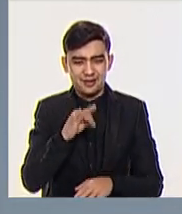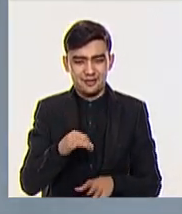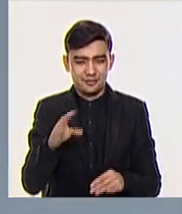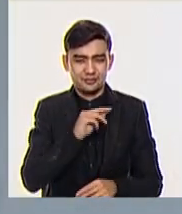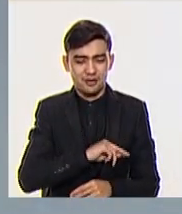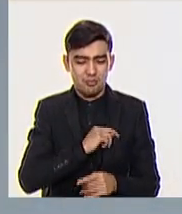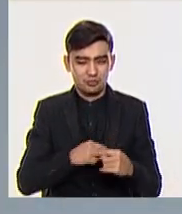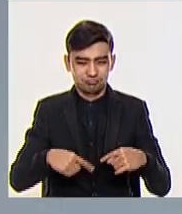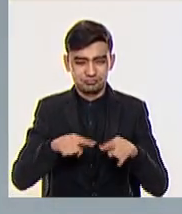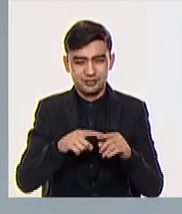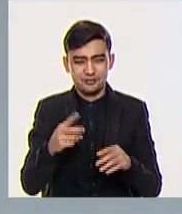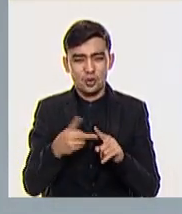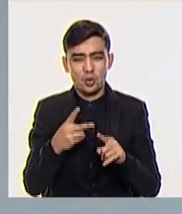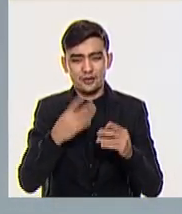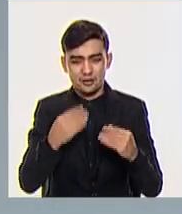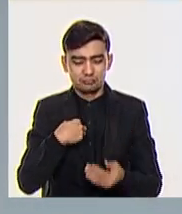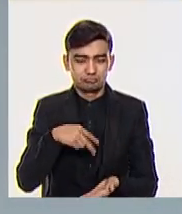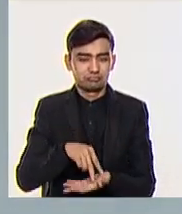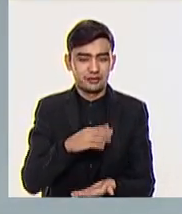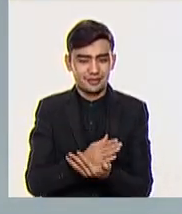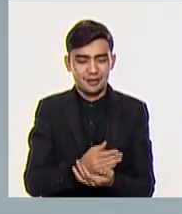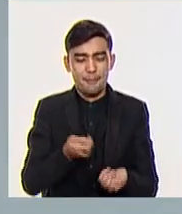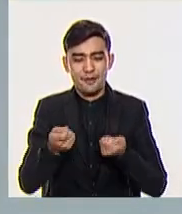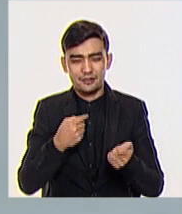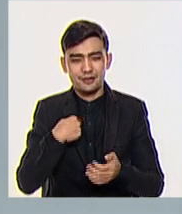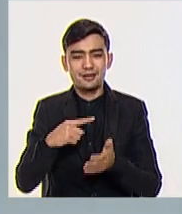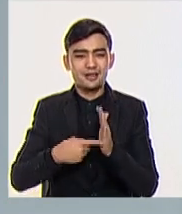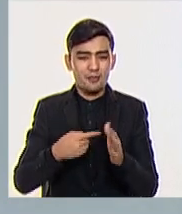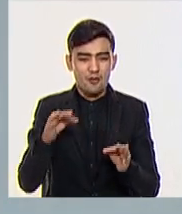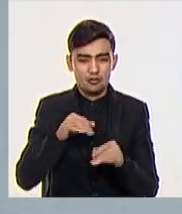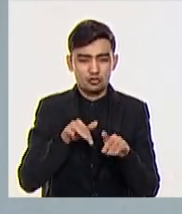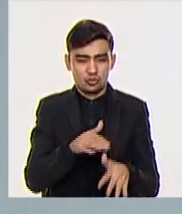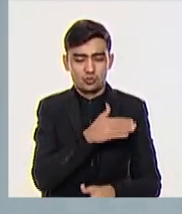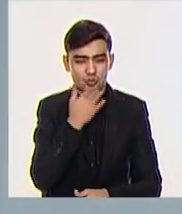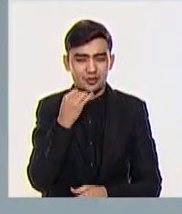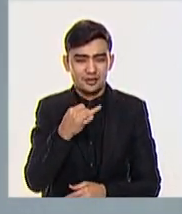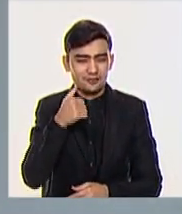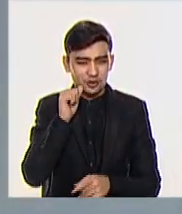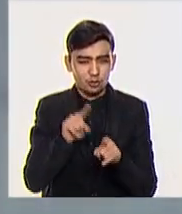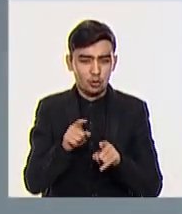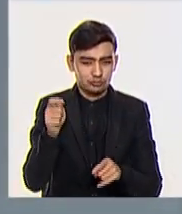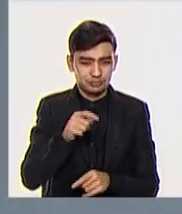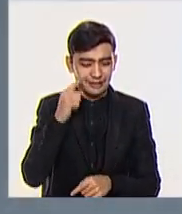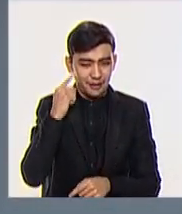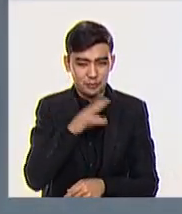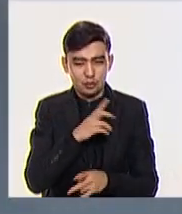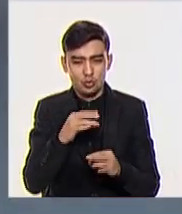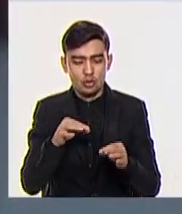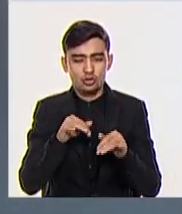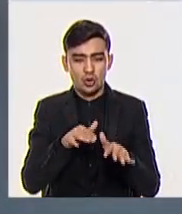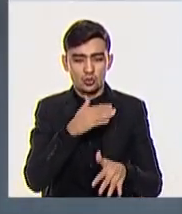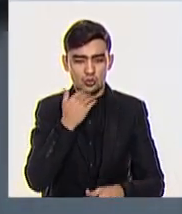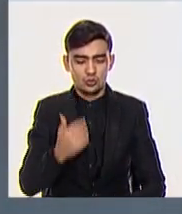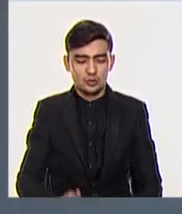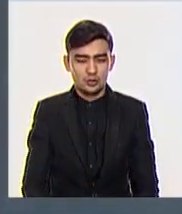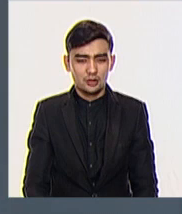Мы рабочий коллектив, второй день уже стоим. Правительство наши требования не решает. Китайцы тоже вчера были, но ничего не решили.